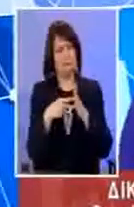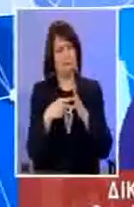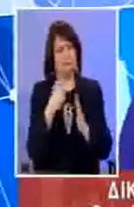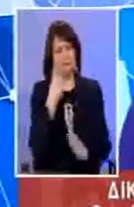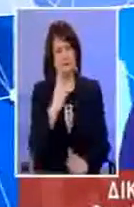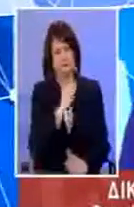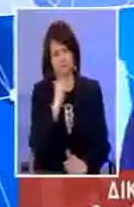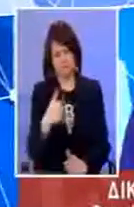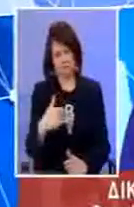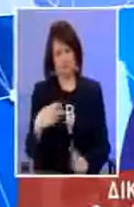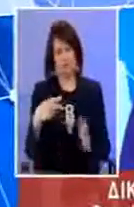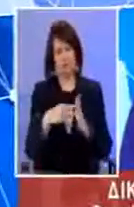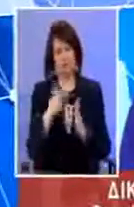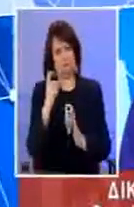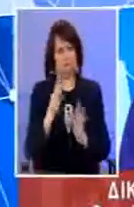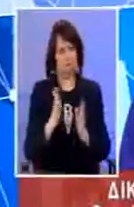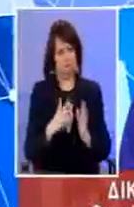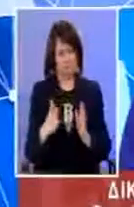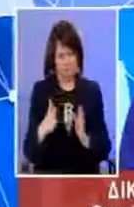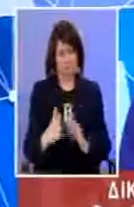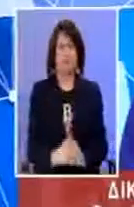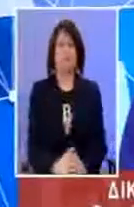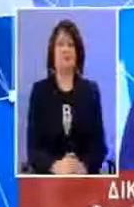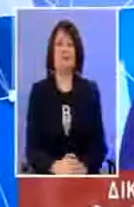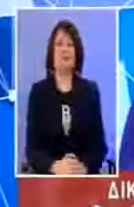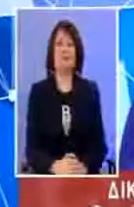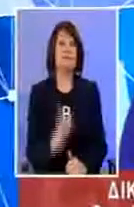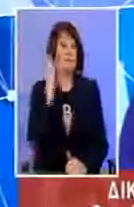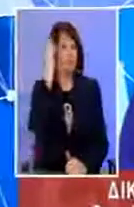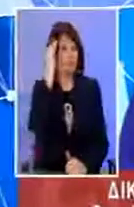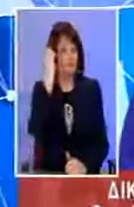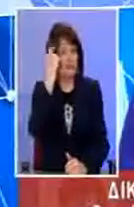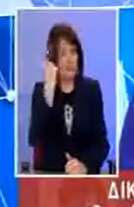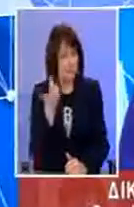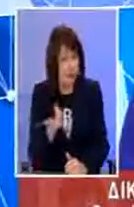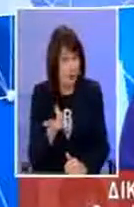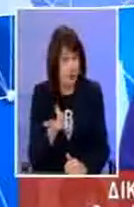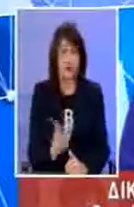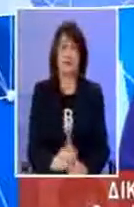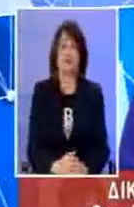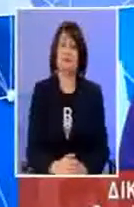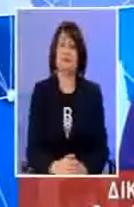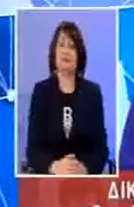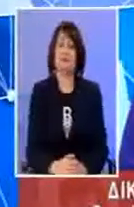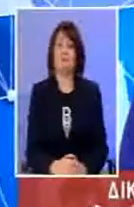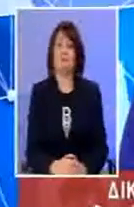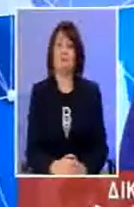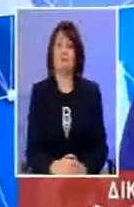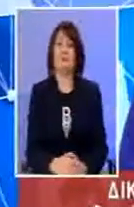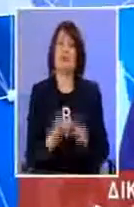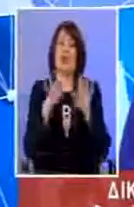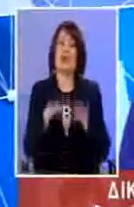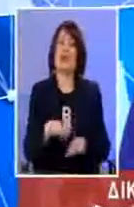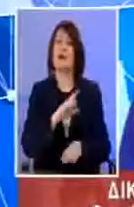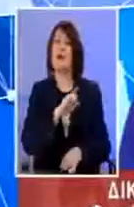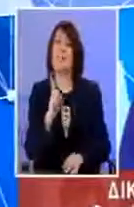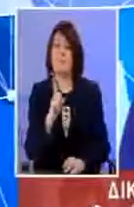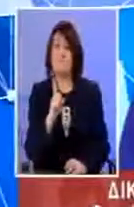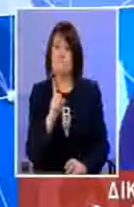2001 προς το 2010. Για τη γνώση, για την καταπολέμηση της ανεργίας και τα